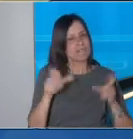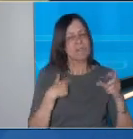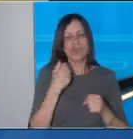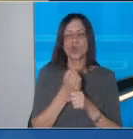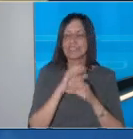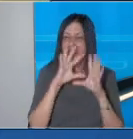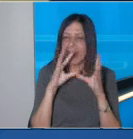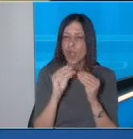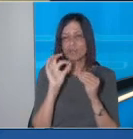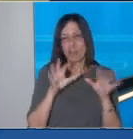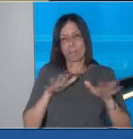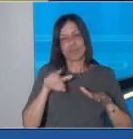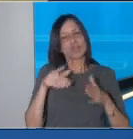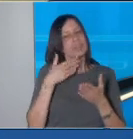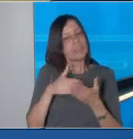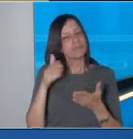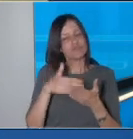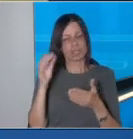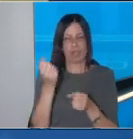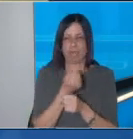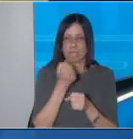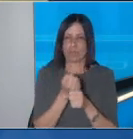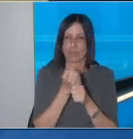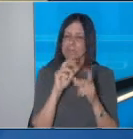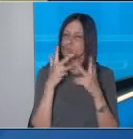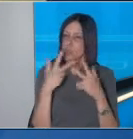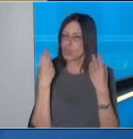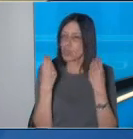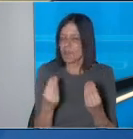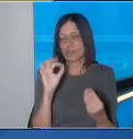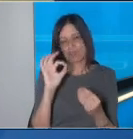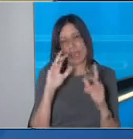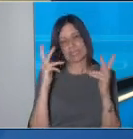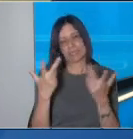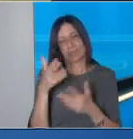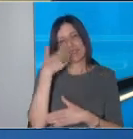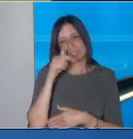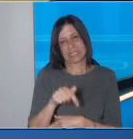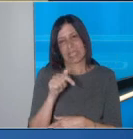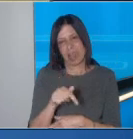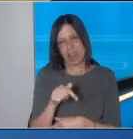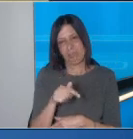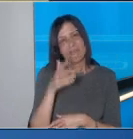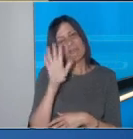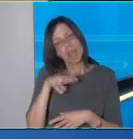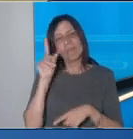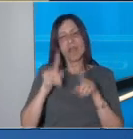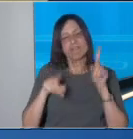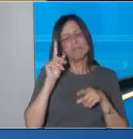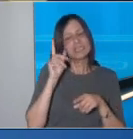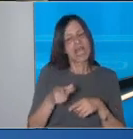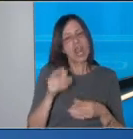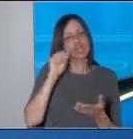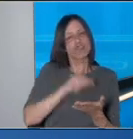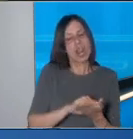עושים הכל כדי שהממשלה הזאת תמשיך לעבוד בצורה הטובה ביותר למען הציבור במדינת ישראל, וגם לפעמים צריך לשלם איזשהו